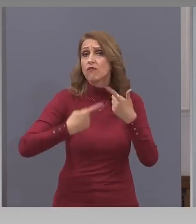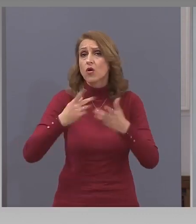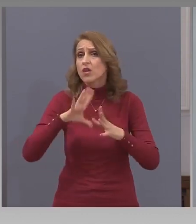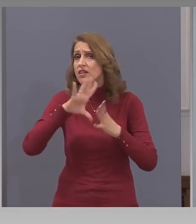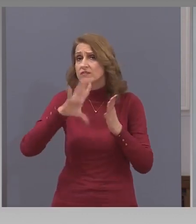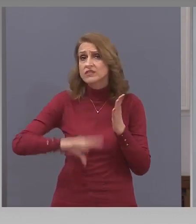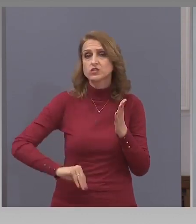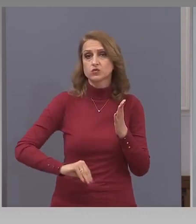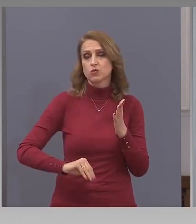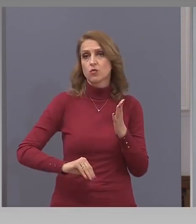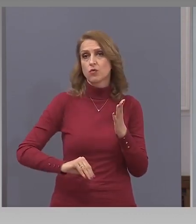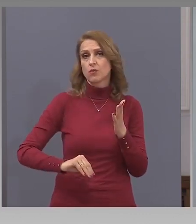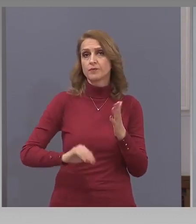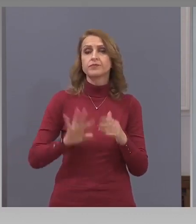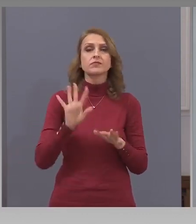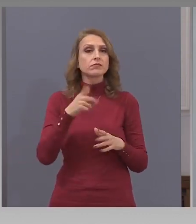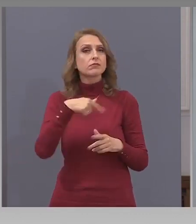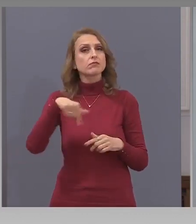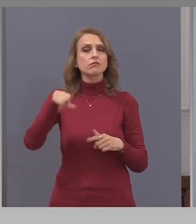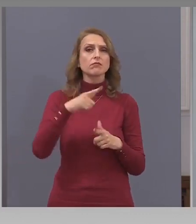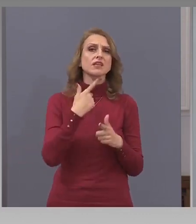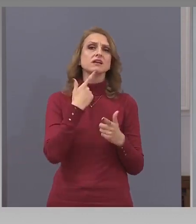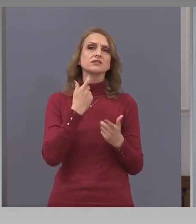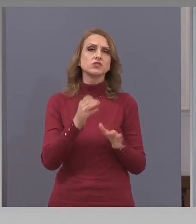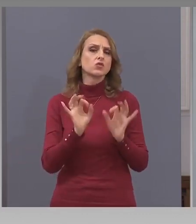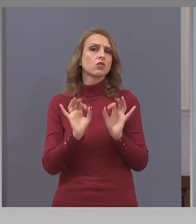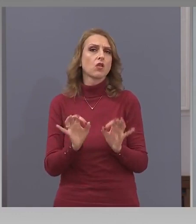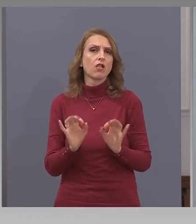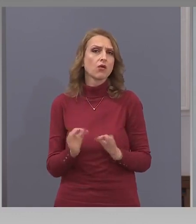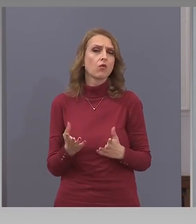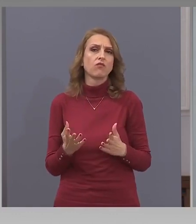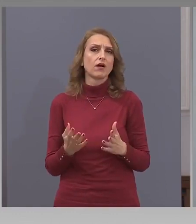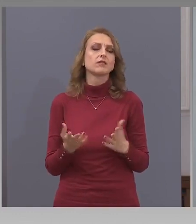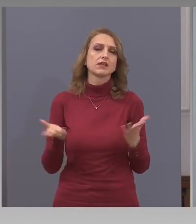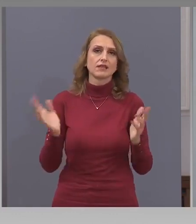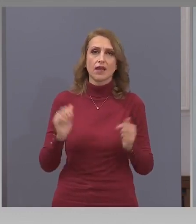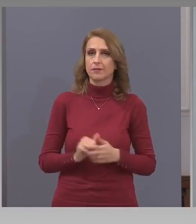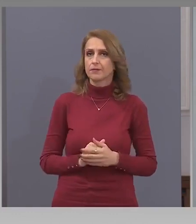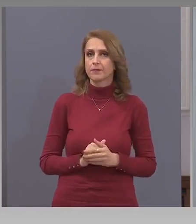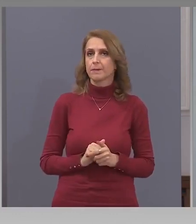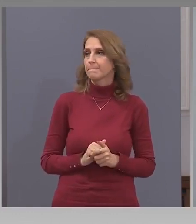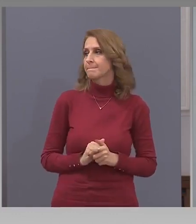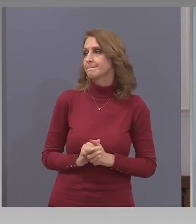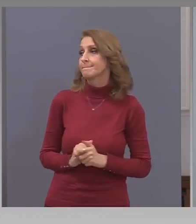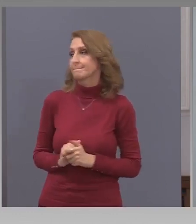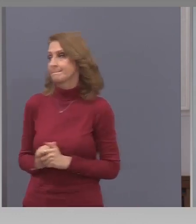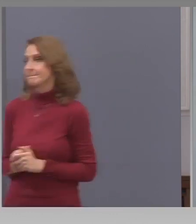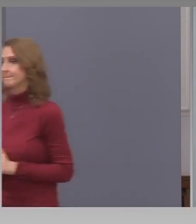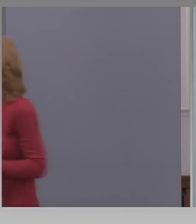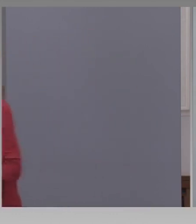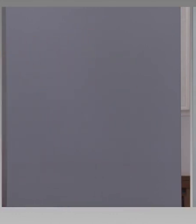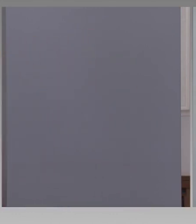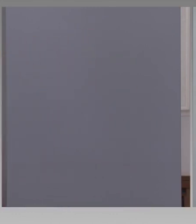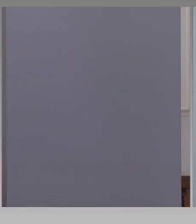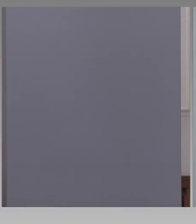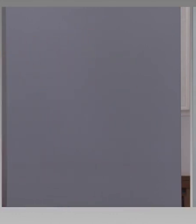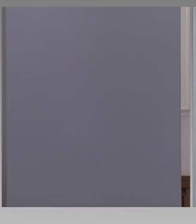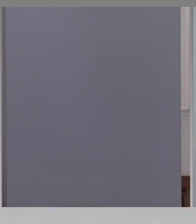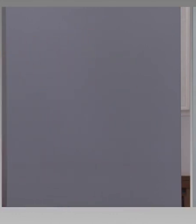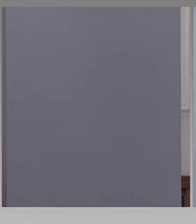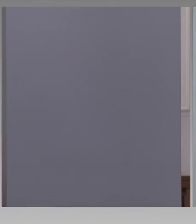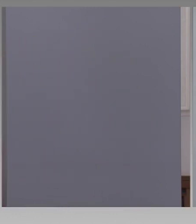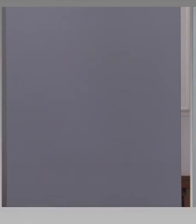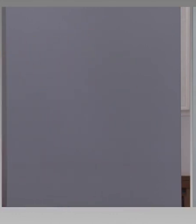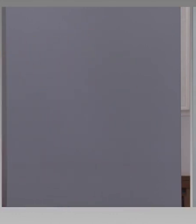биха притеснили някой. Защо толкова... И така. Айде, заповядайте и вие. Нова телевизия. Господин